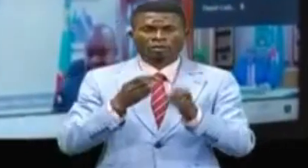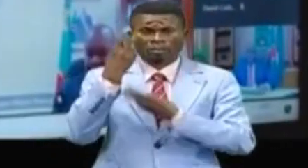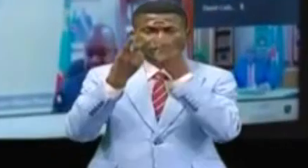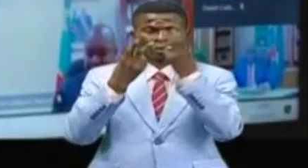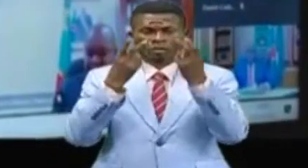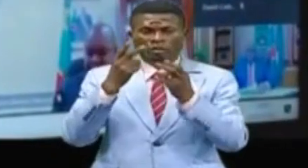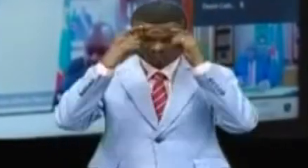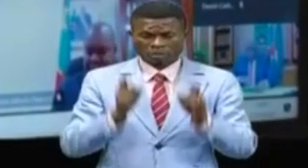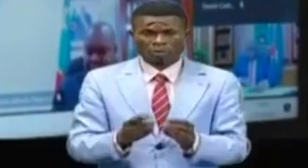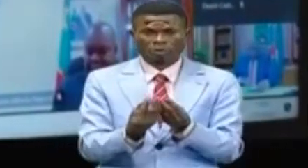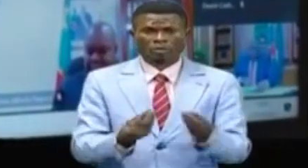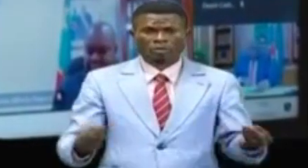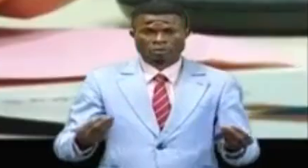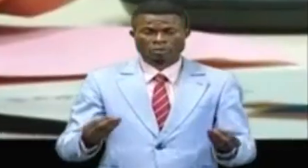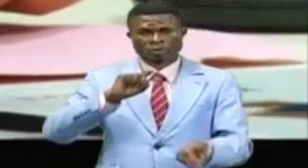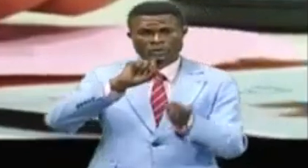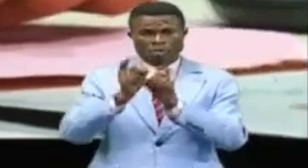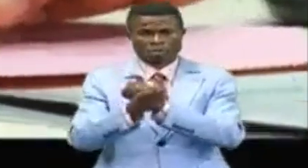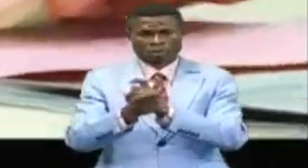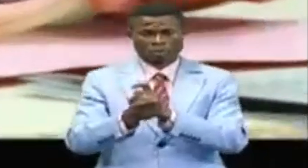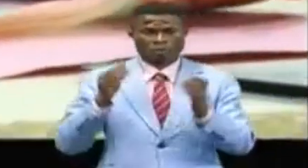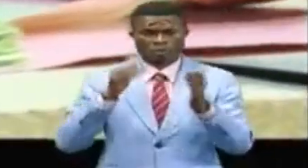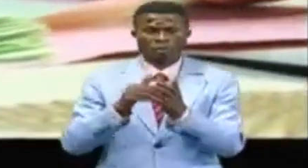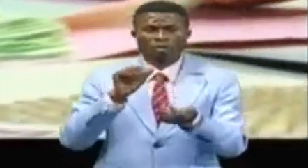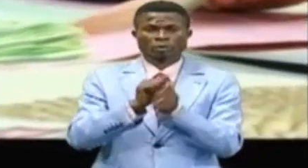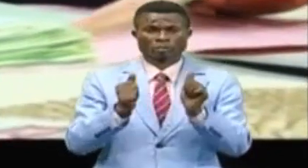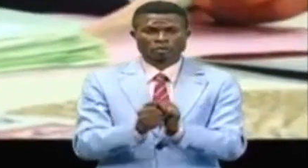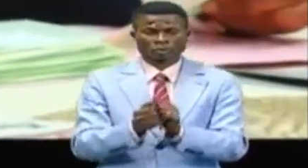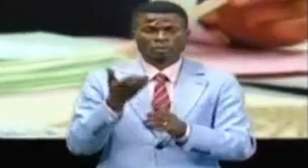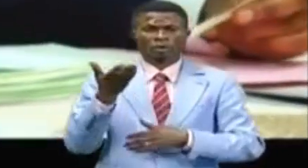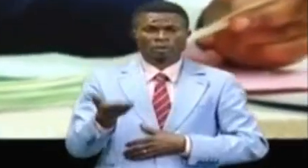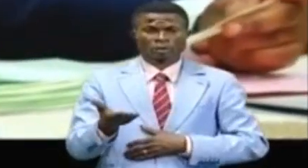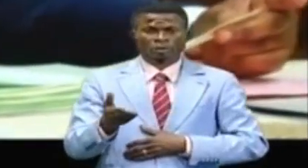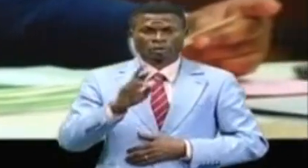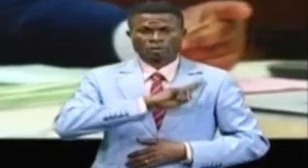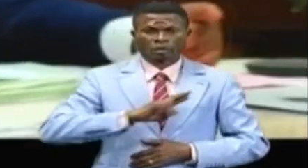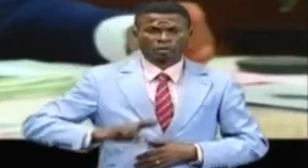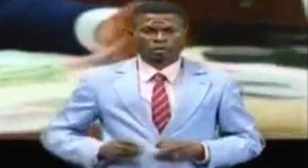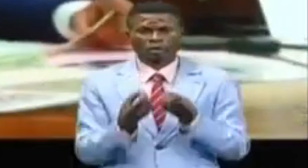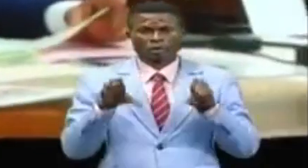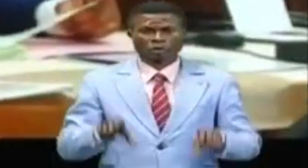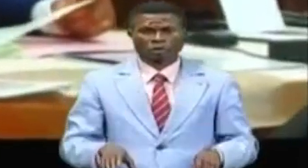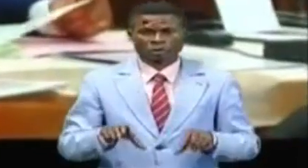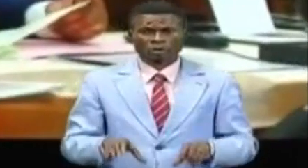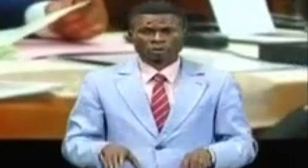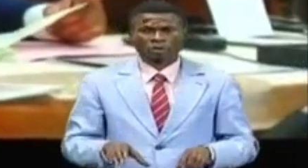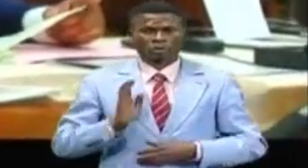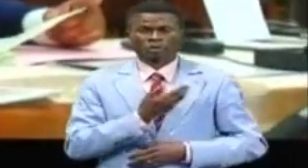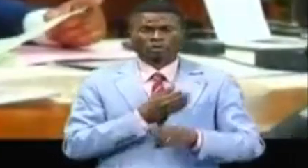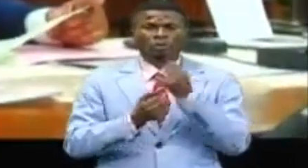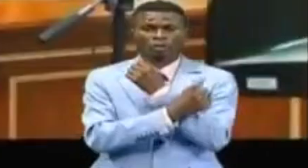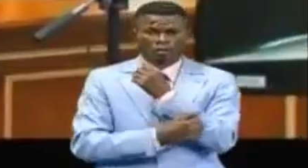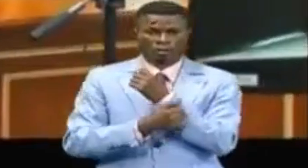des solutions transformatrices face à des défis intriqués. La République démocratique du Congo, notre pays,